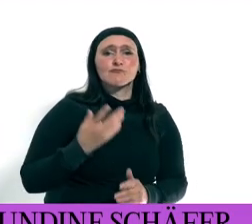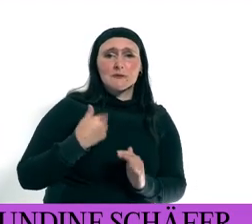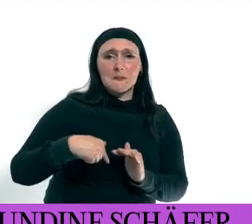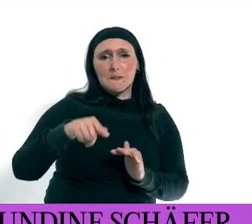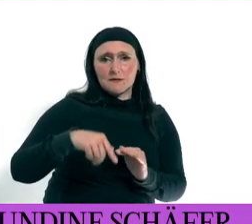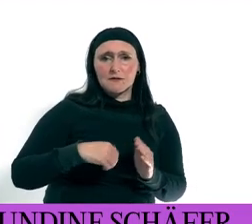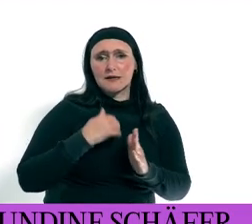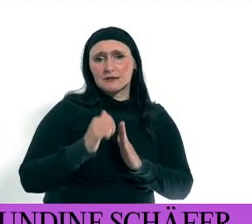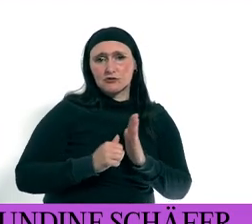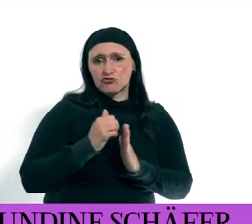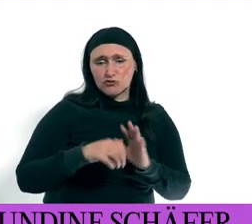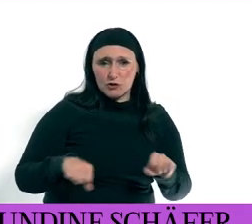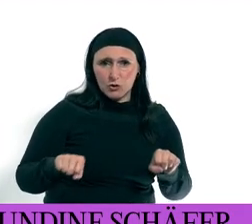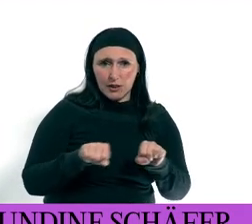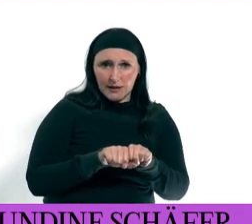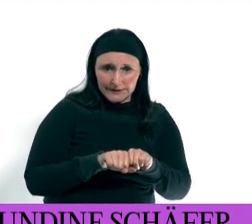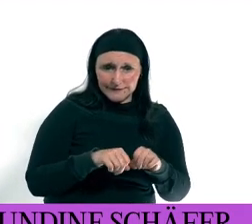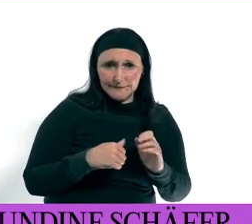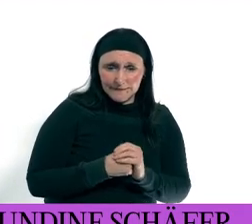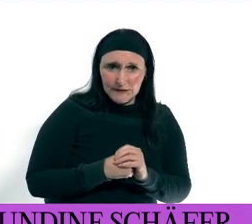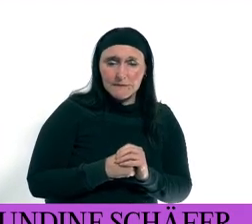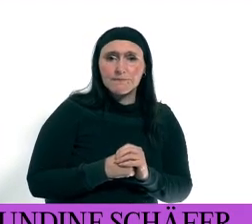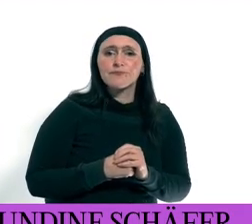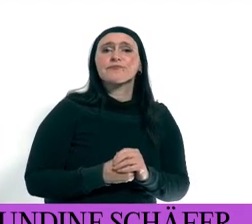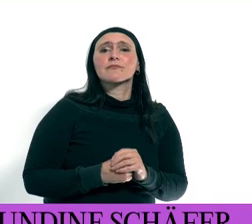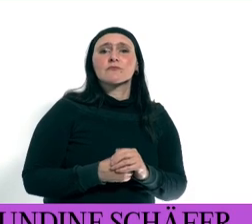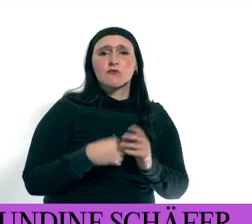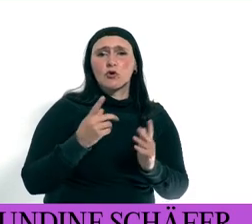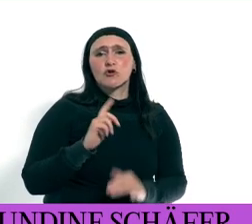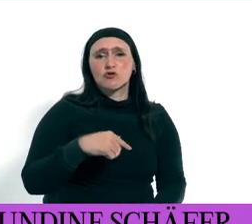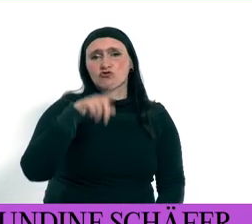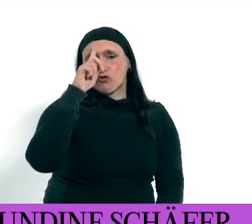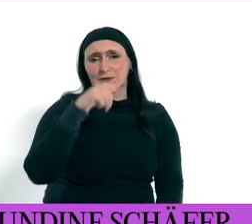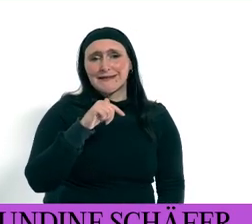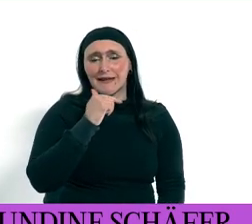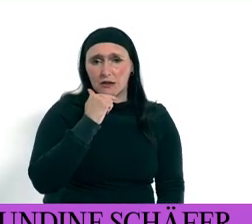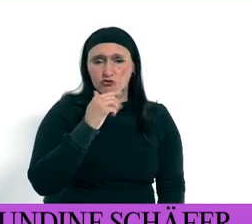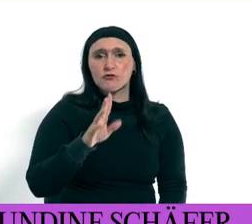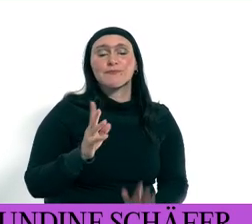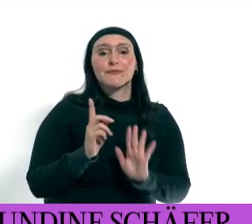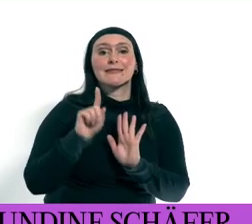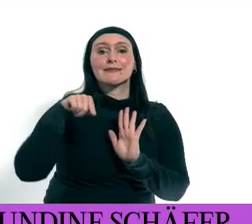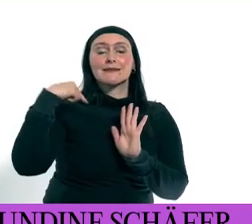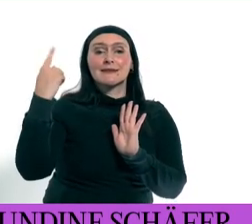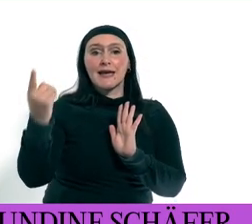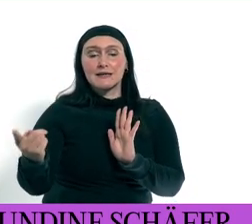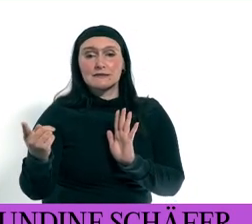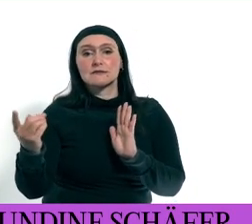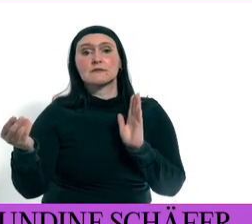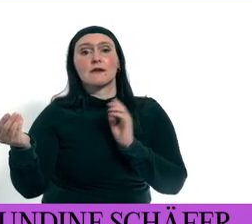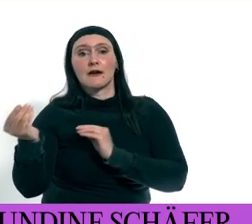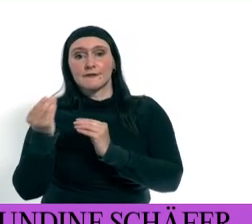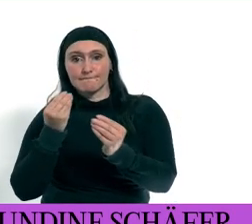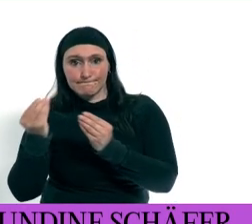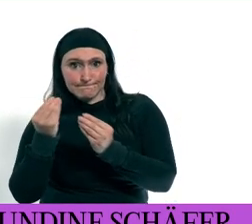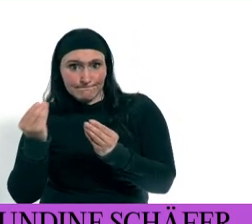deutscher Version. Und die nächste Folge von Lumbung Kontext ist am 6.